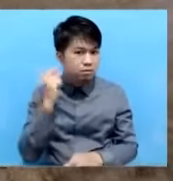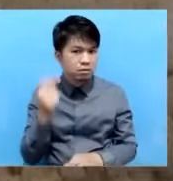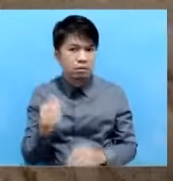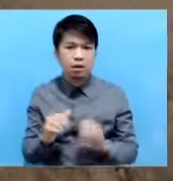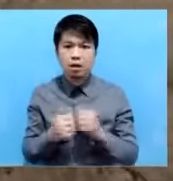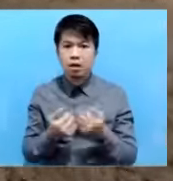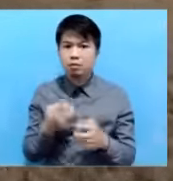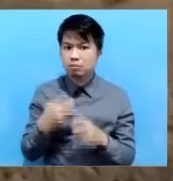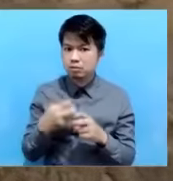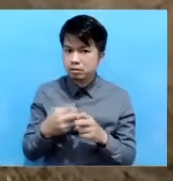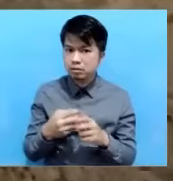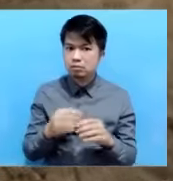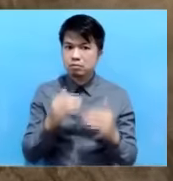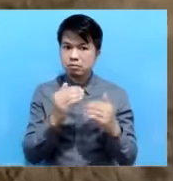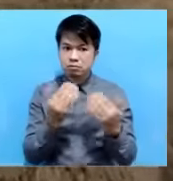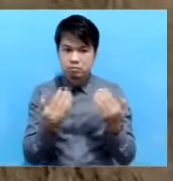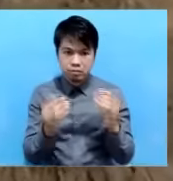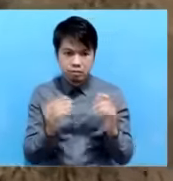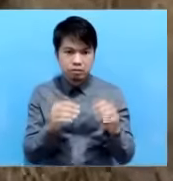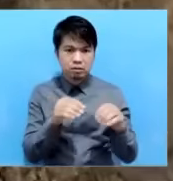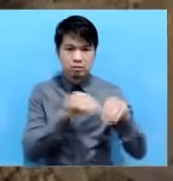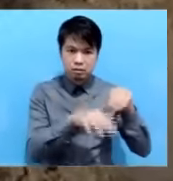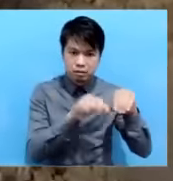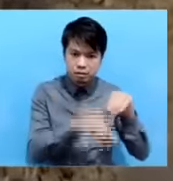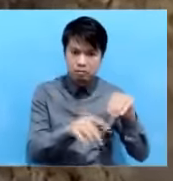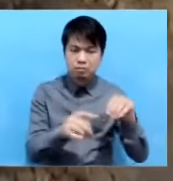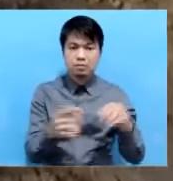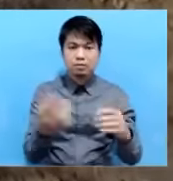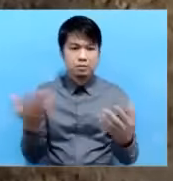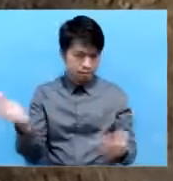sa pagsasaka? Tara, alamin natin.